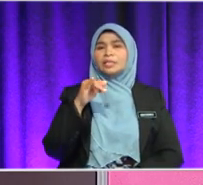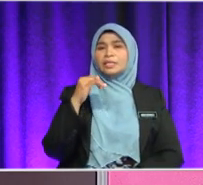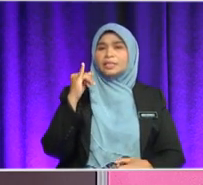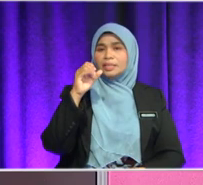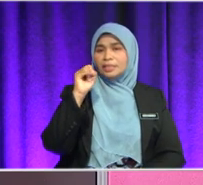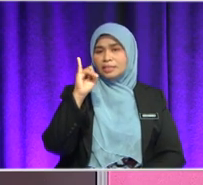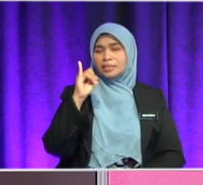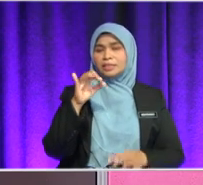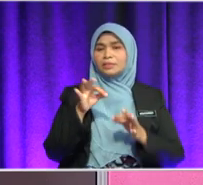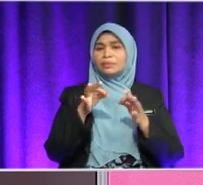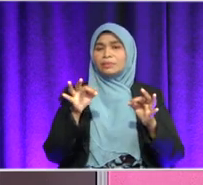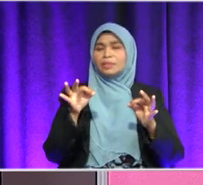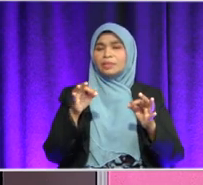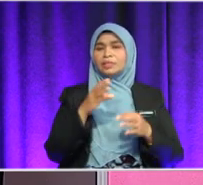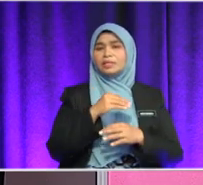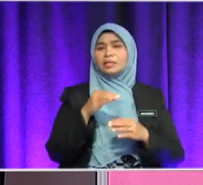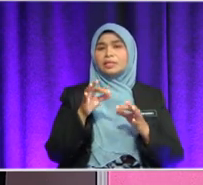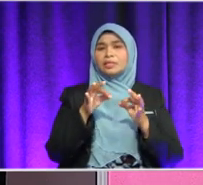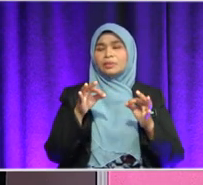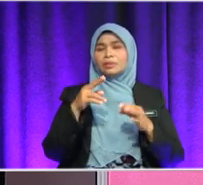dan juga ada kesimpulan